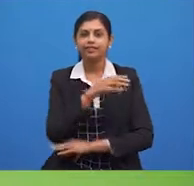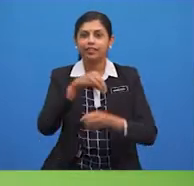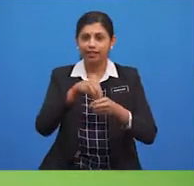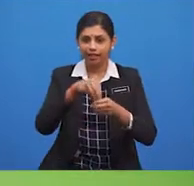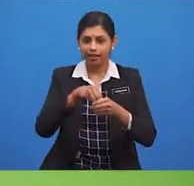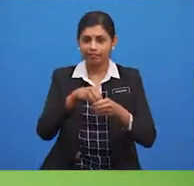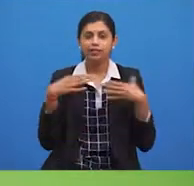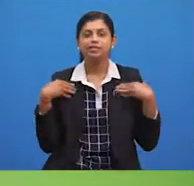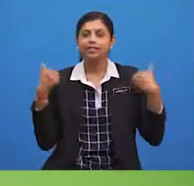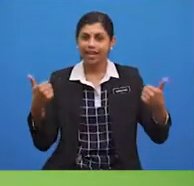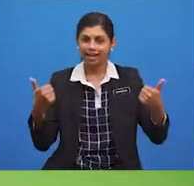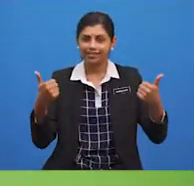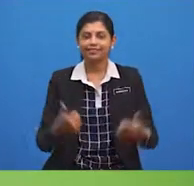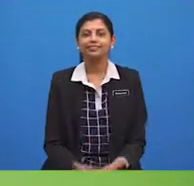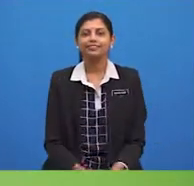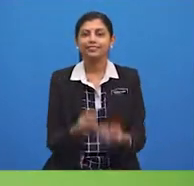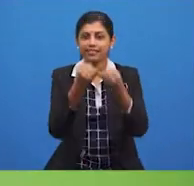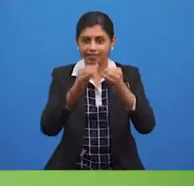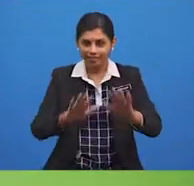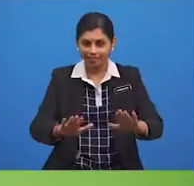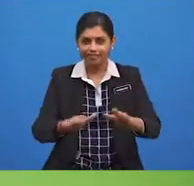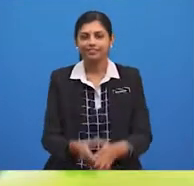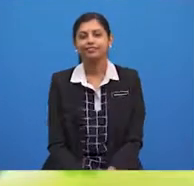keadaan sehat sejahtera.